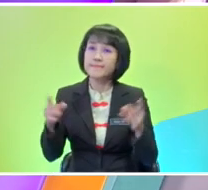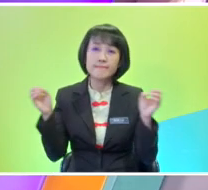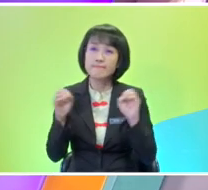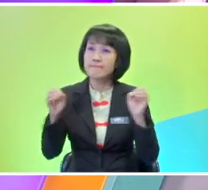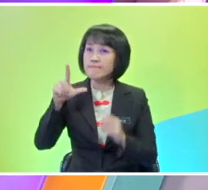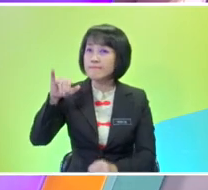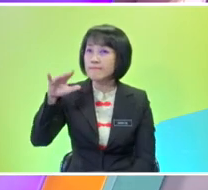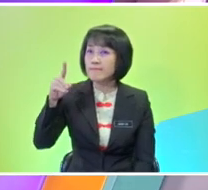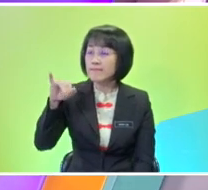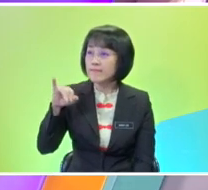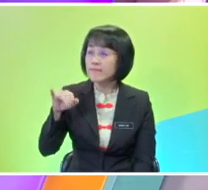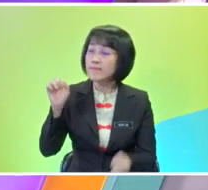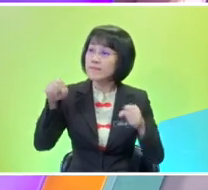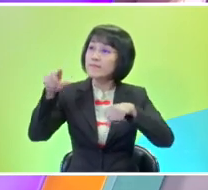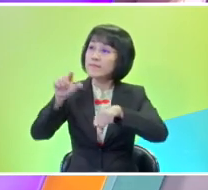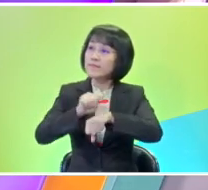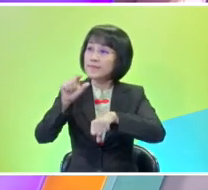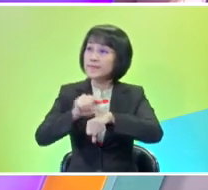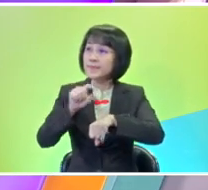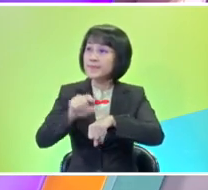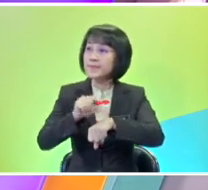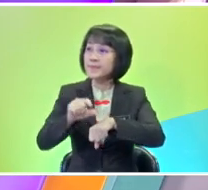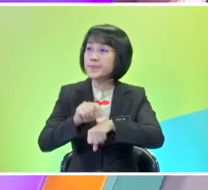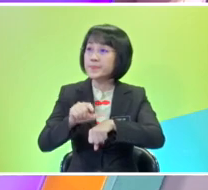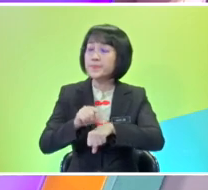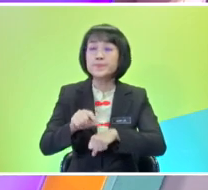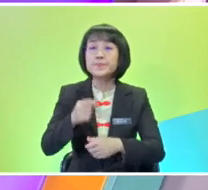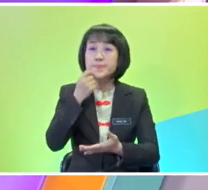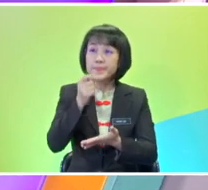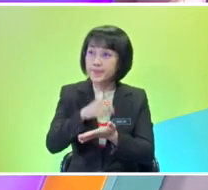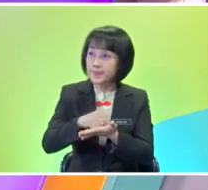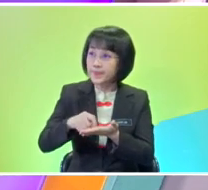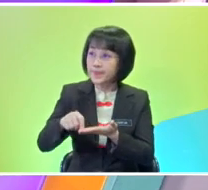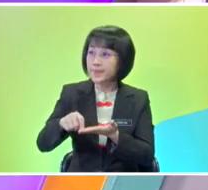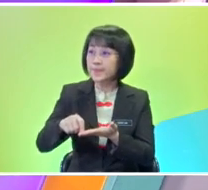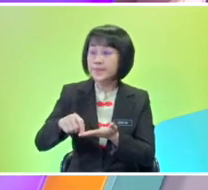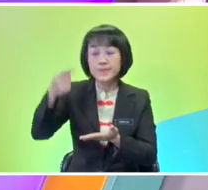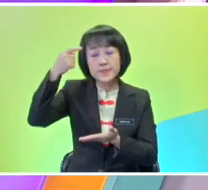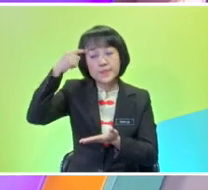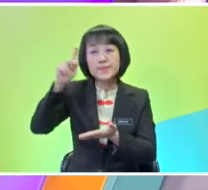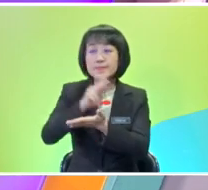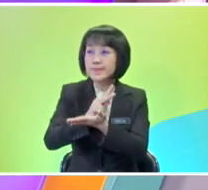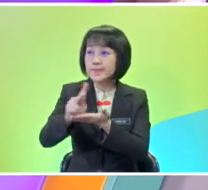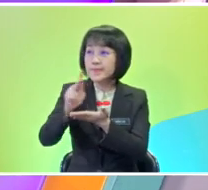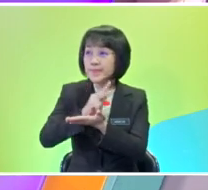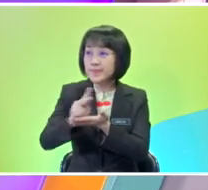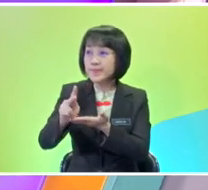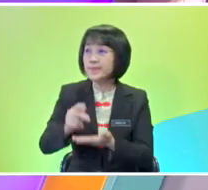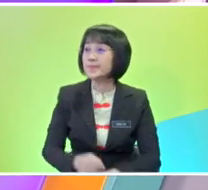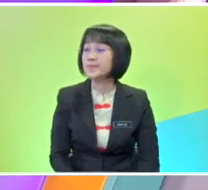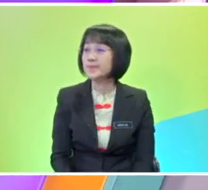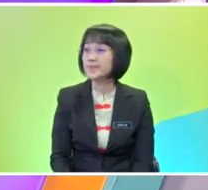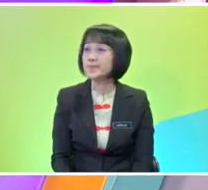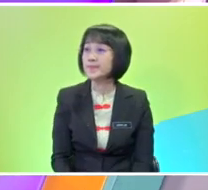boleh menggunakan ujung pensil ujung pensil untuk kita kemaskan Oke kamera coba menggunakan